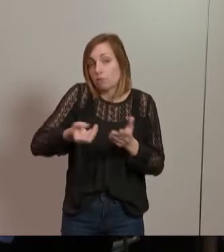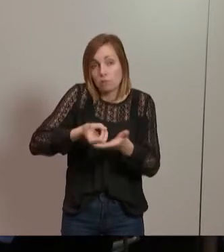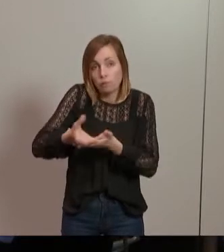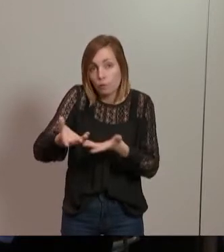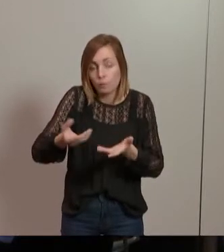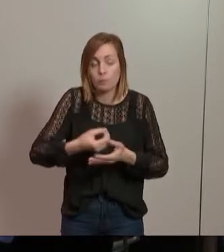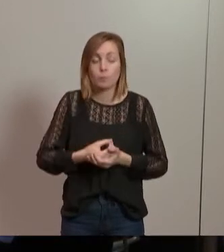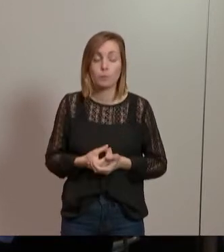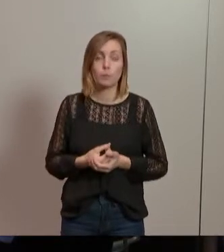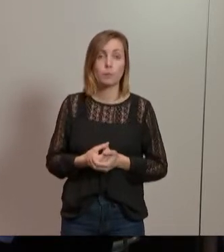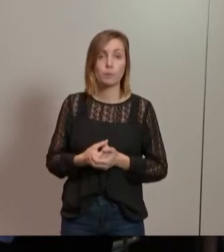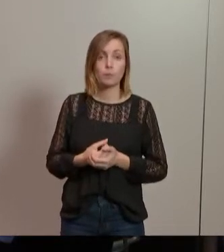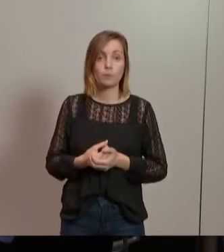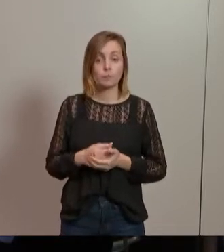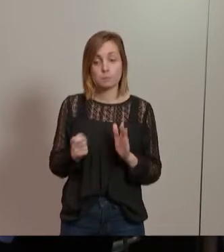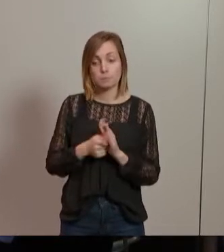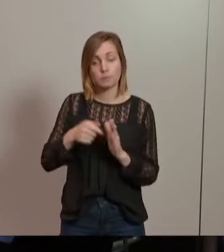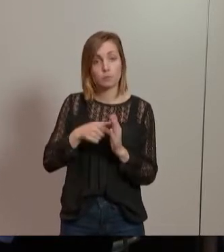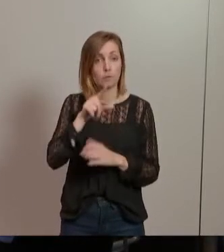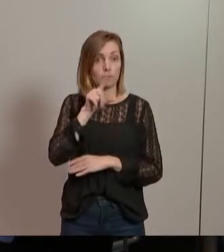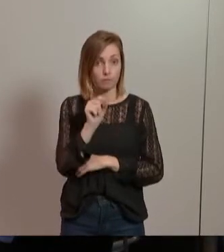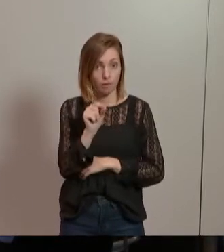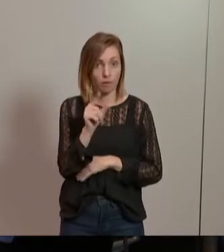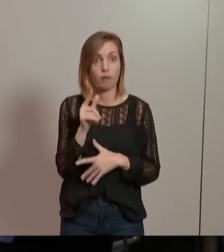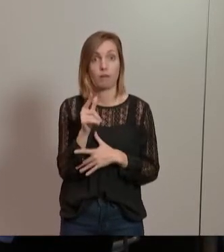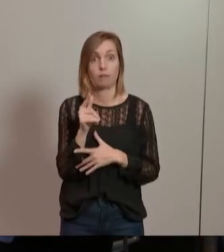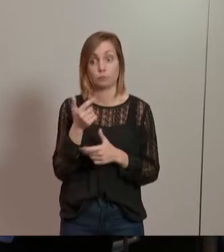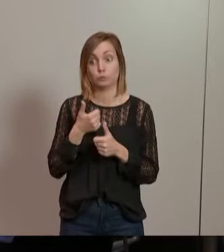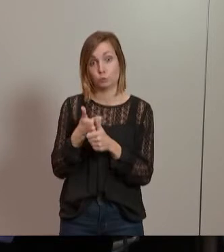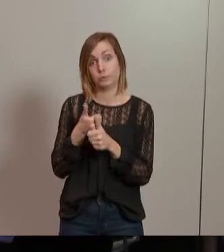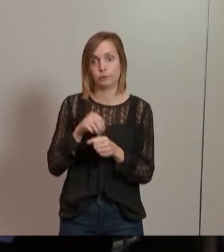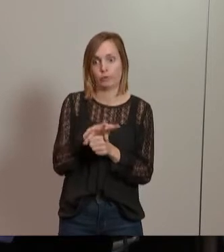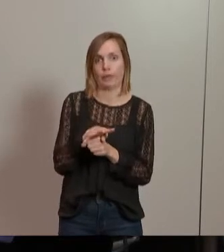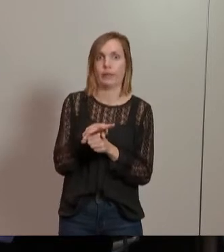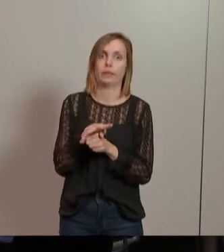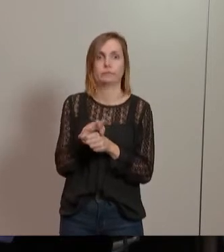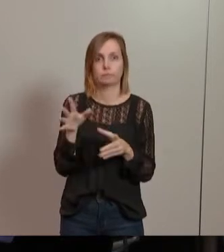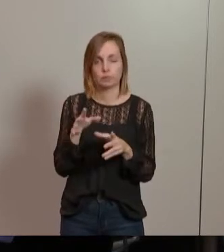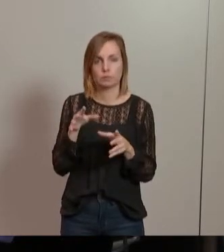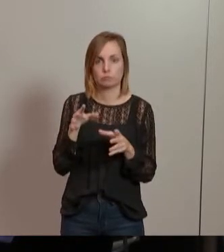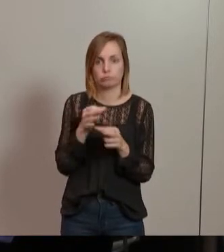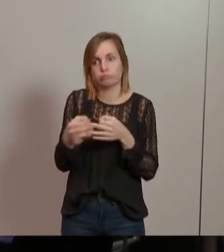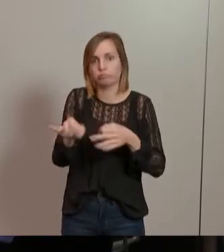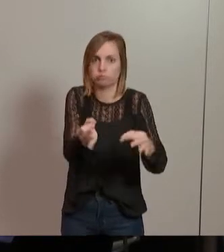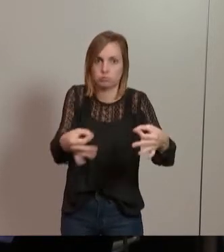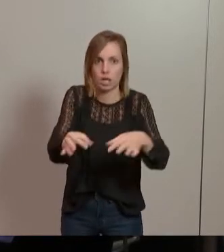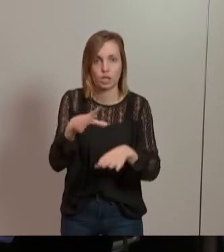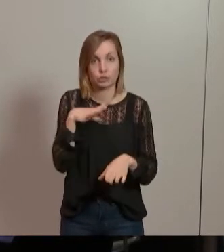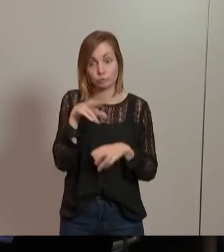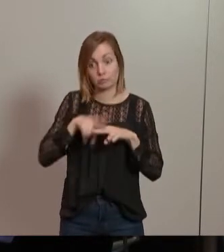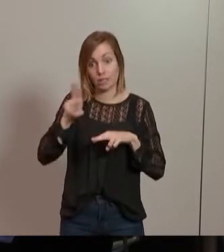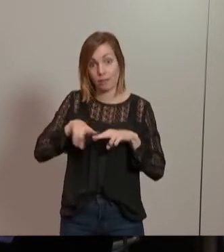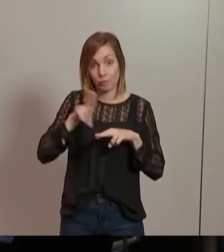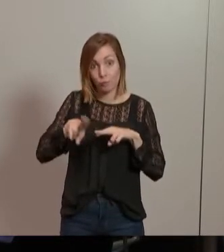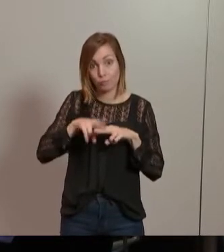éléments saillants. À noter donc en 2020, du fait du contexte sanitaire, le report de nombreux travaux de mise en